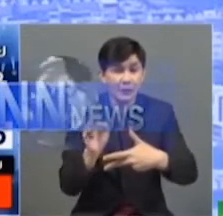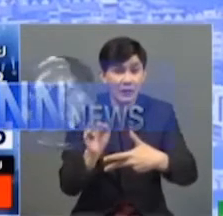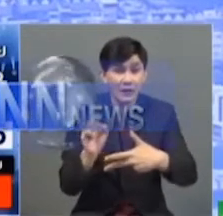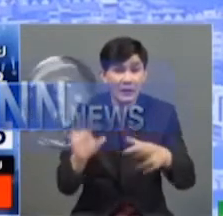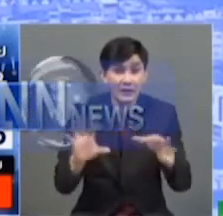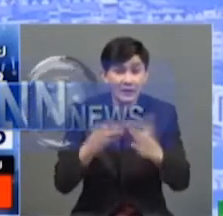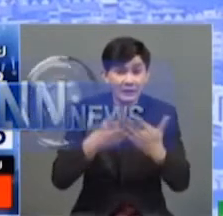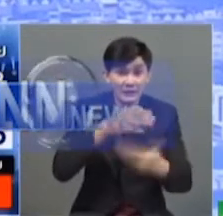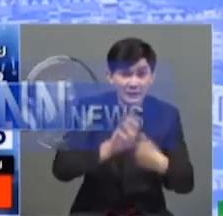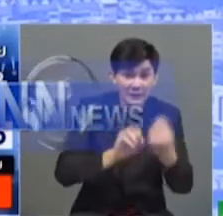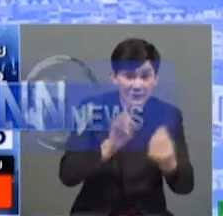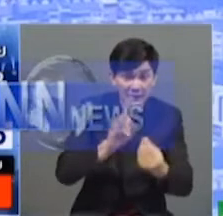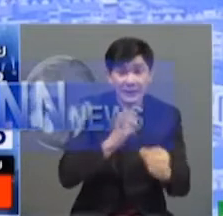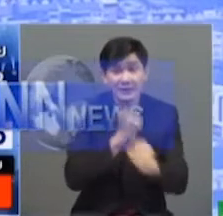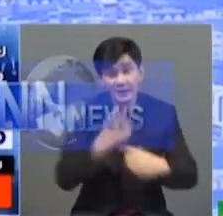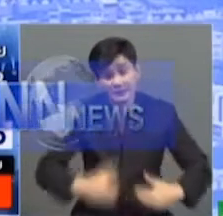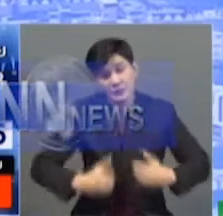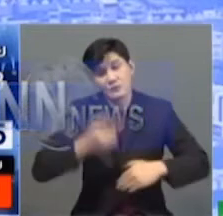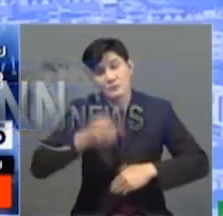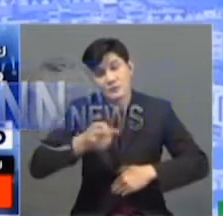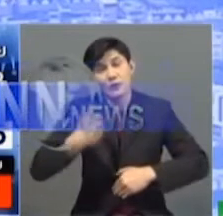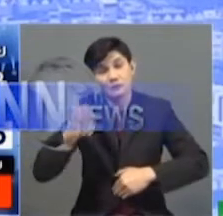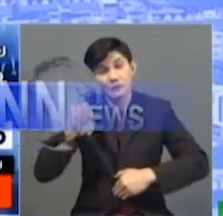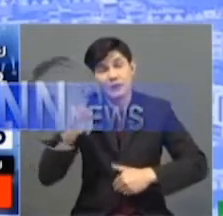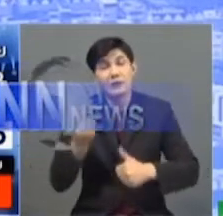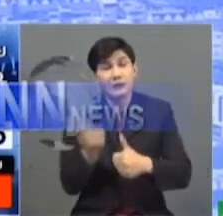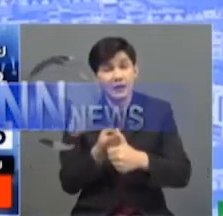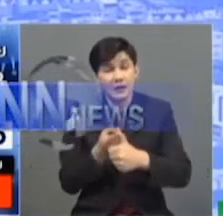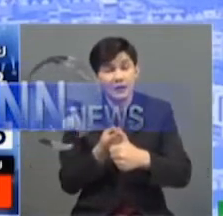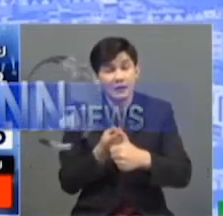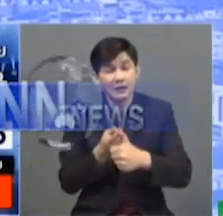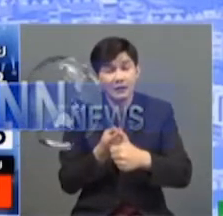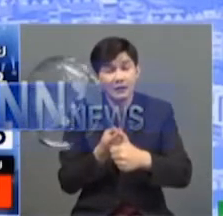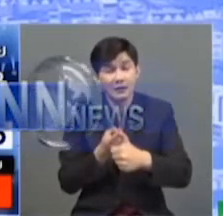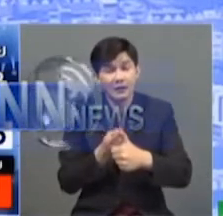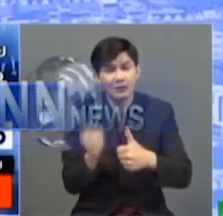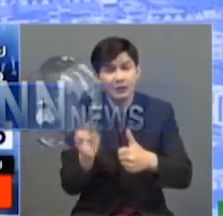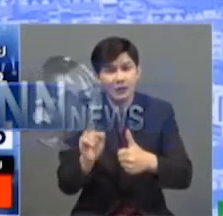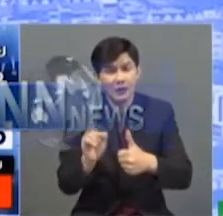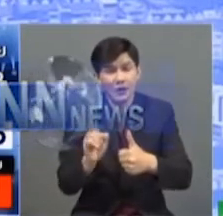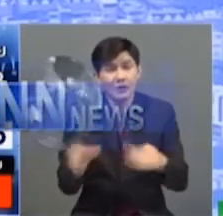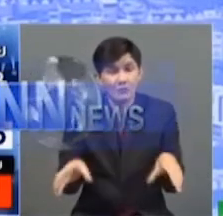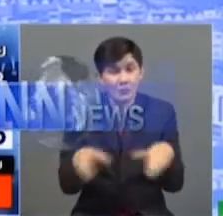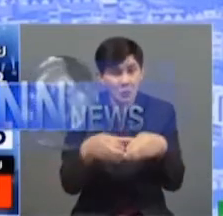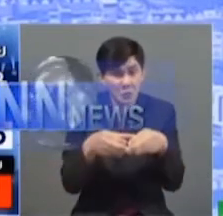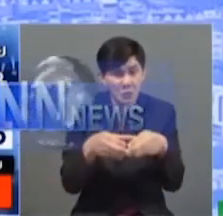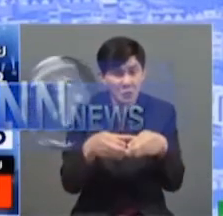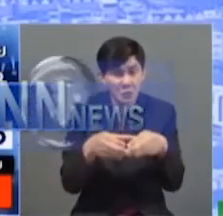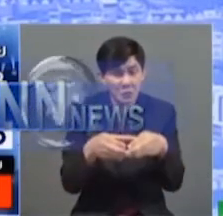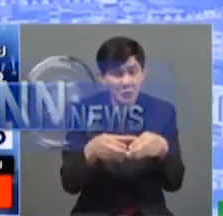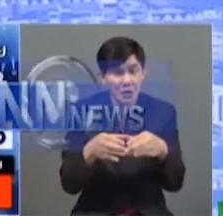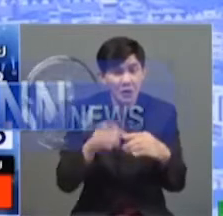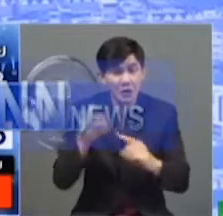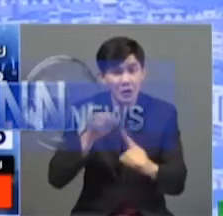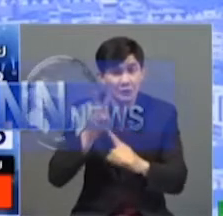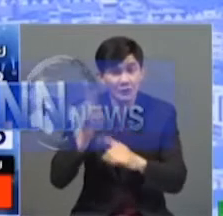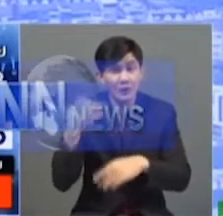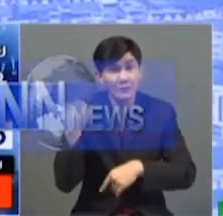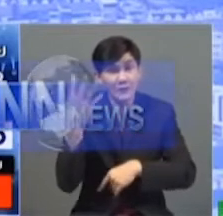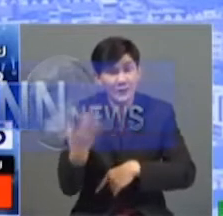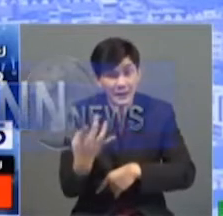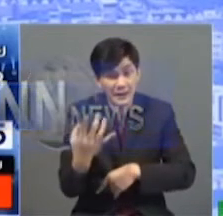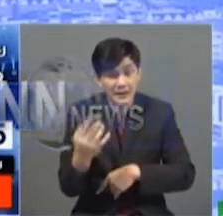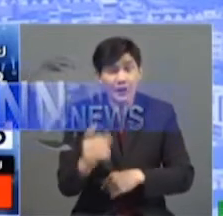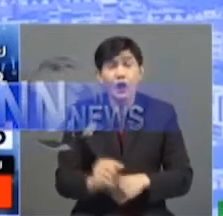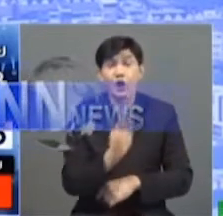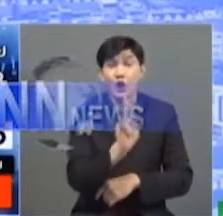พรุ่งนี้มีการเดินทางกลับจากรัสเซีย99คนมาจากปูตาน1คนและมาจากประเทศอเมริกา200คนโดยทุกค